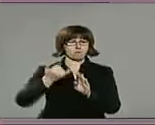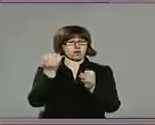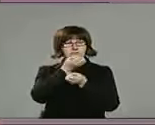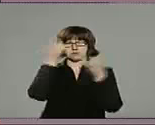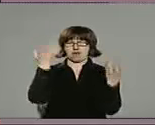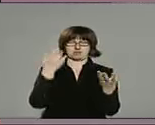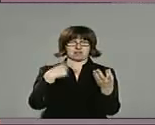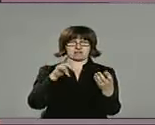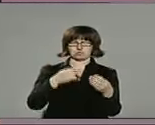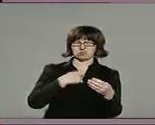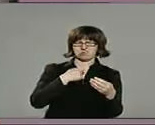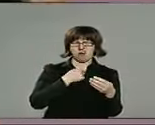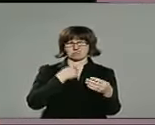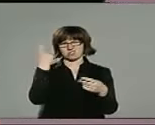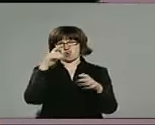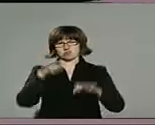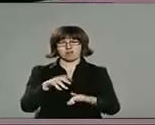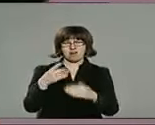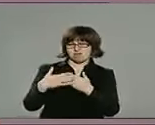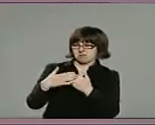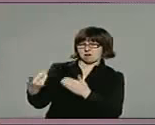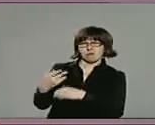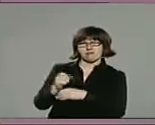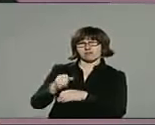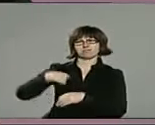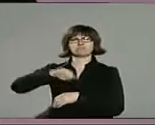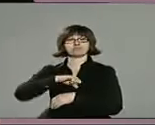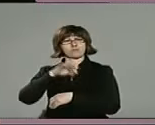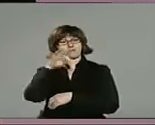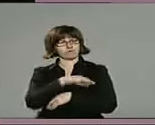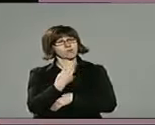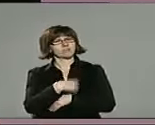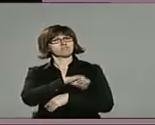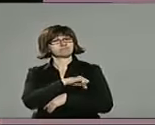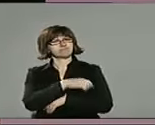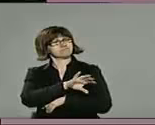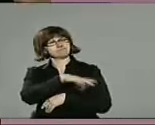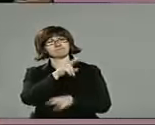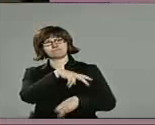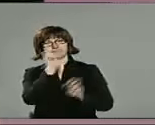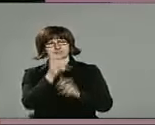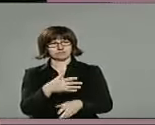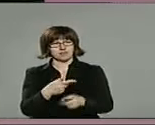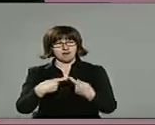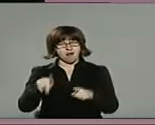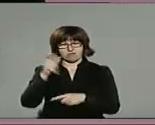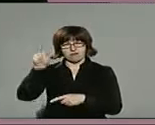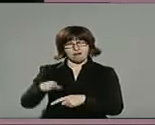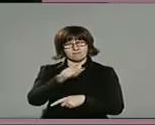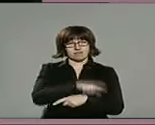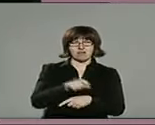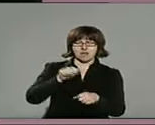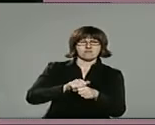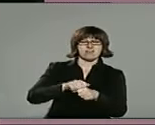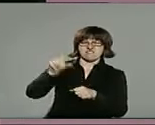begeistern, wenn sie fürchten müssen, dass der eine Nachbar immer seinen Vorteil auf Kosten des anderen sucht, dass der eine den anderen mit